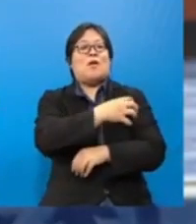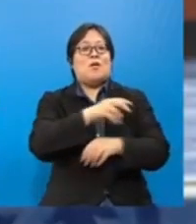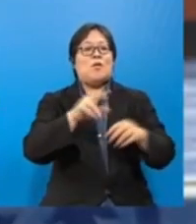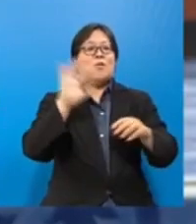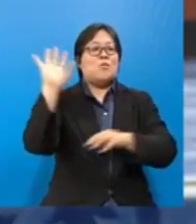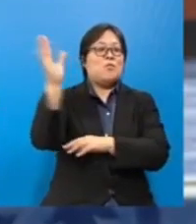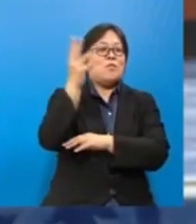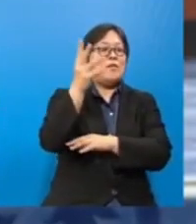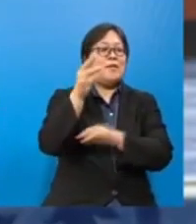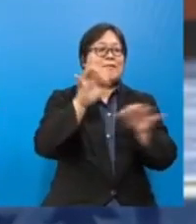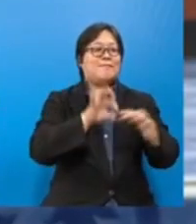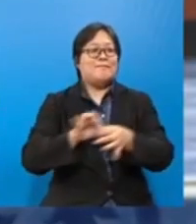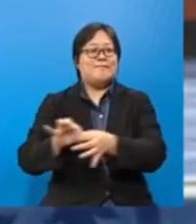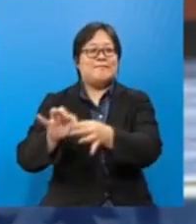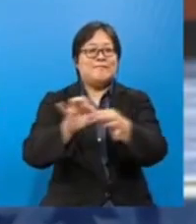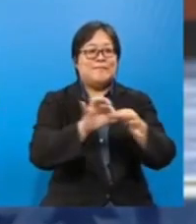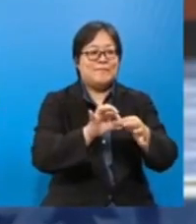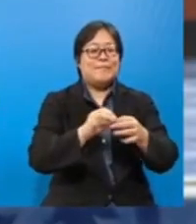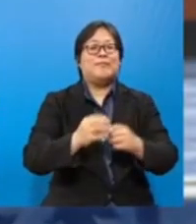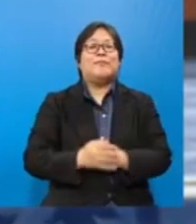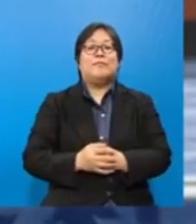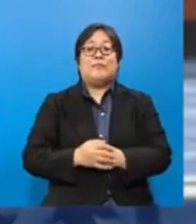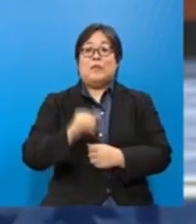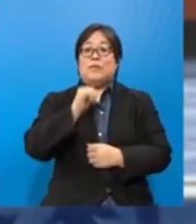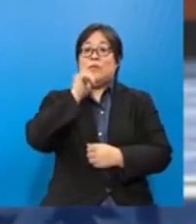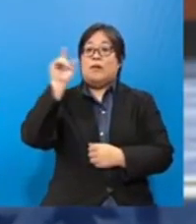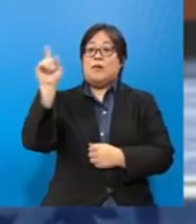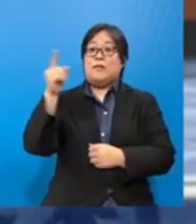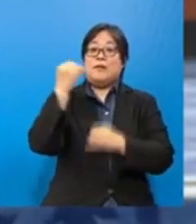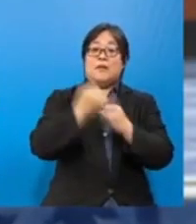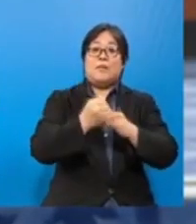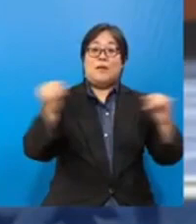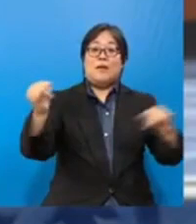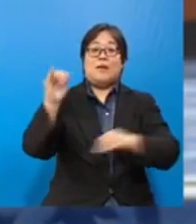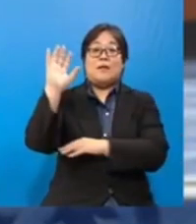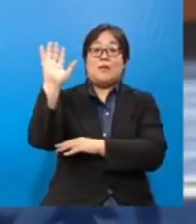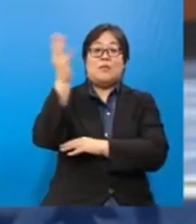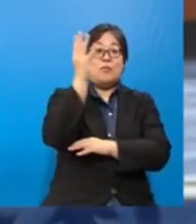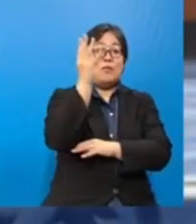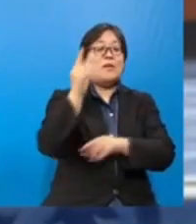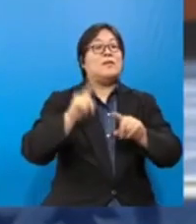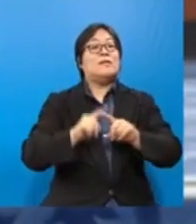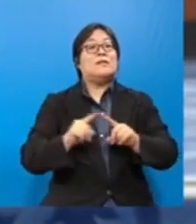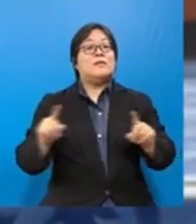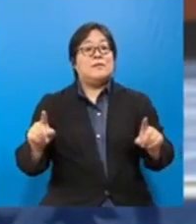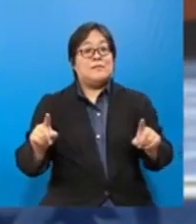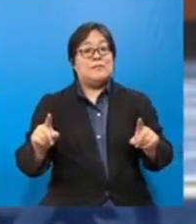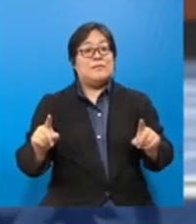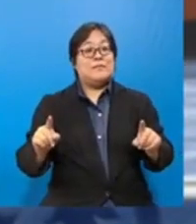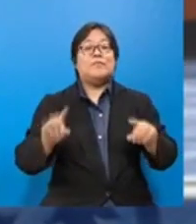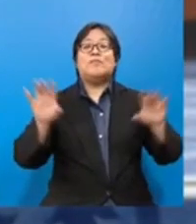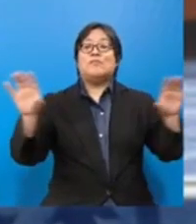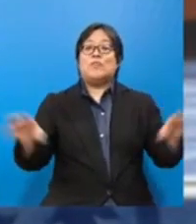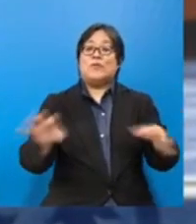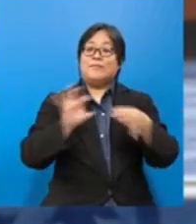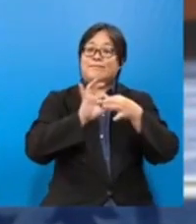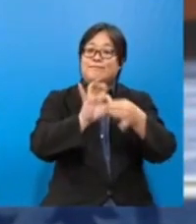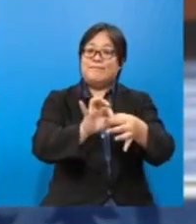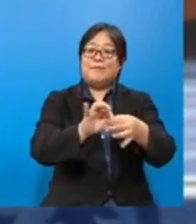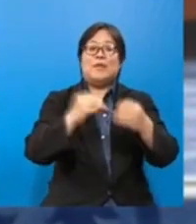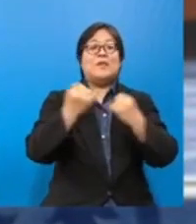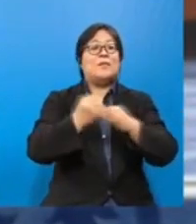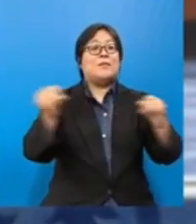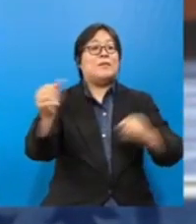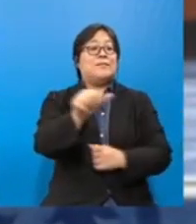siap bersepadu dimana bukan hanya jabatan perhutanan tetapi juga di pelaksanakan bersama